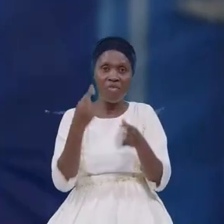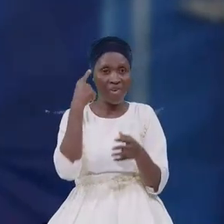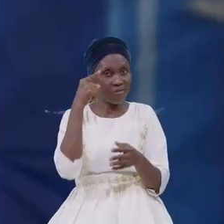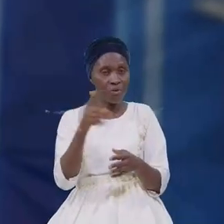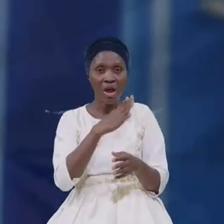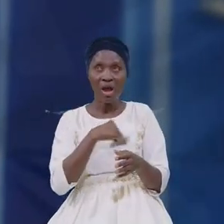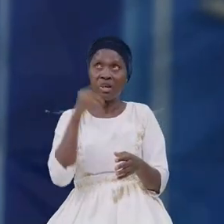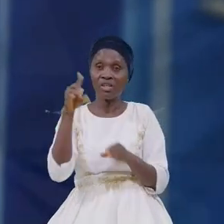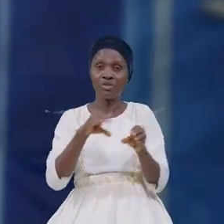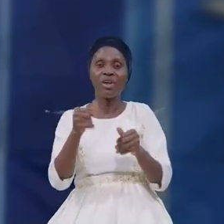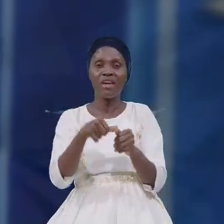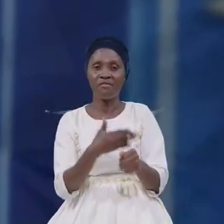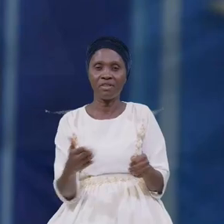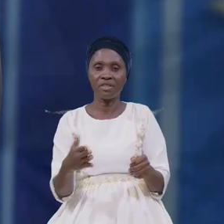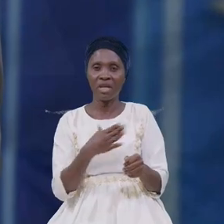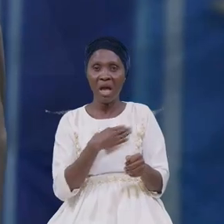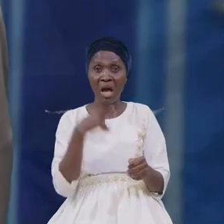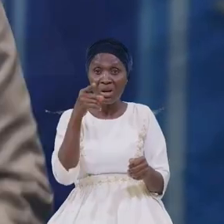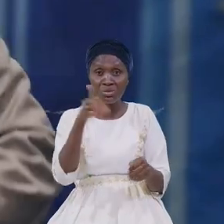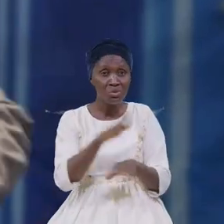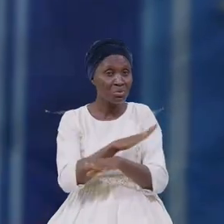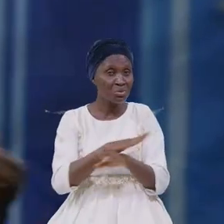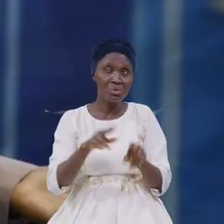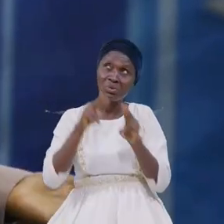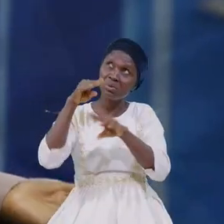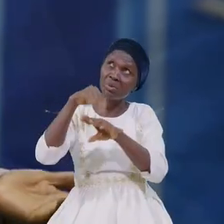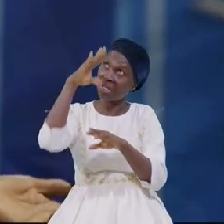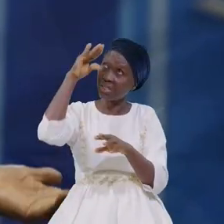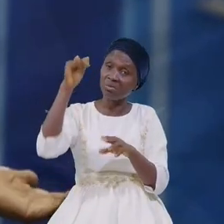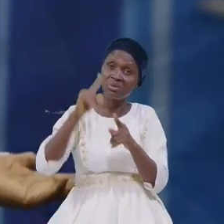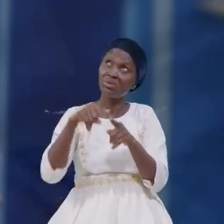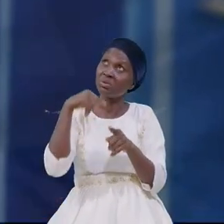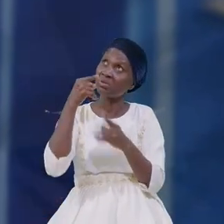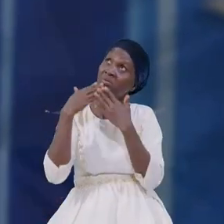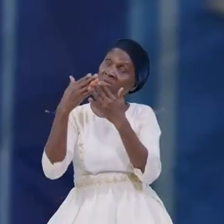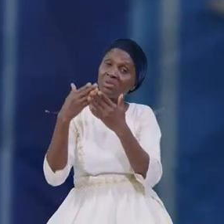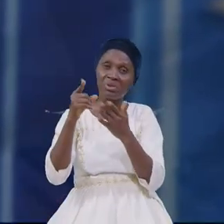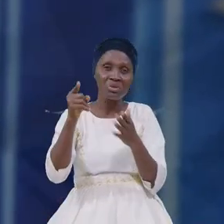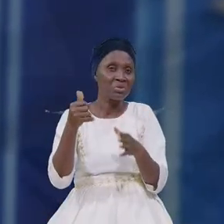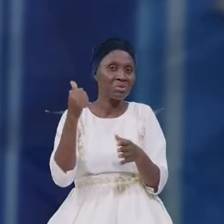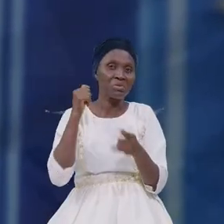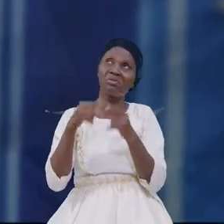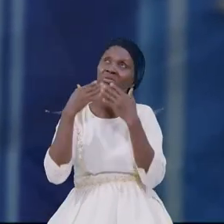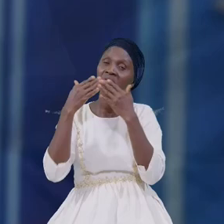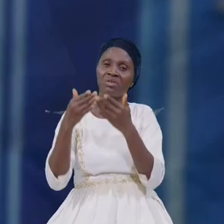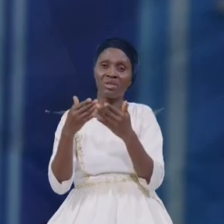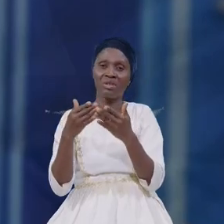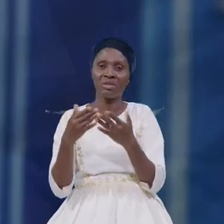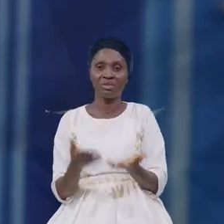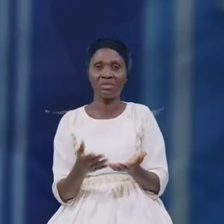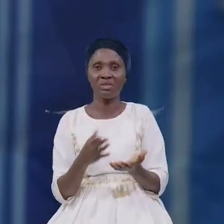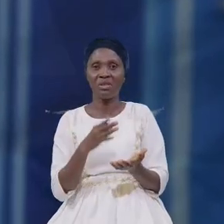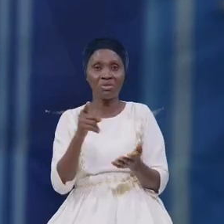sucre dans votre thé, il met du beurre dans votre pain. Tu ne regardes même pas sa direction pour dire